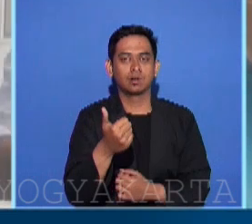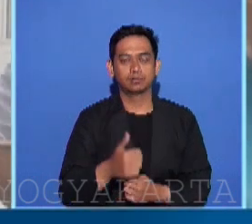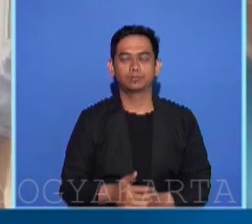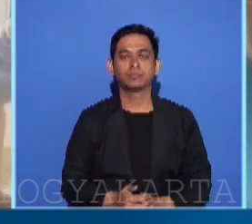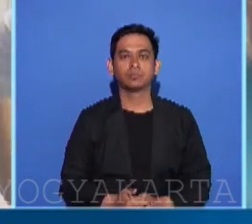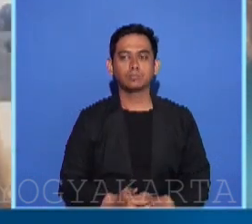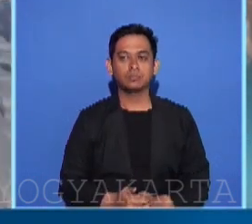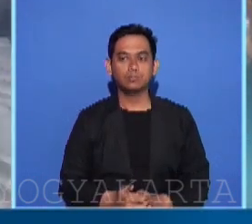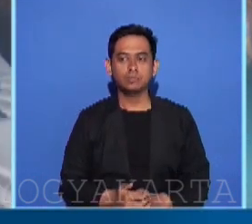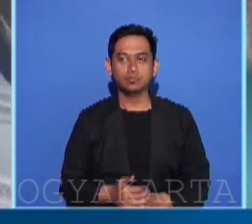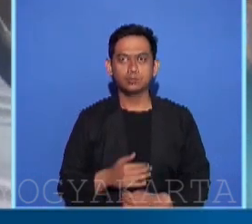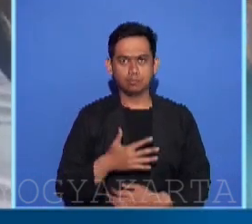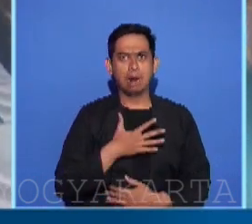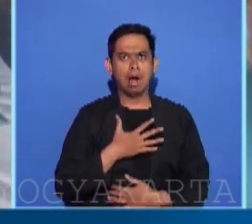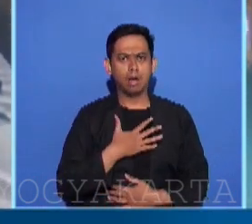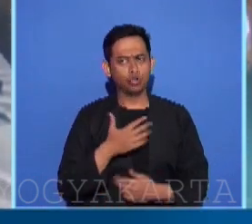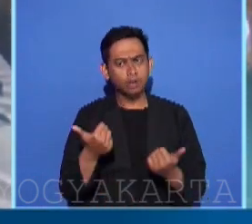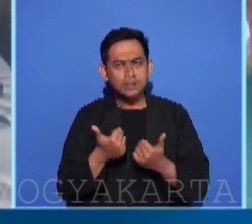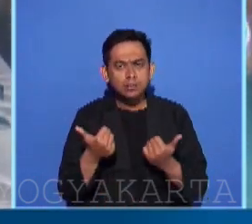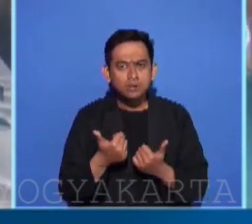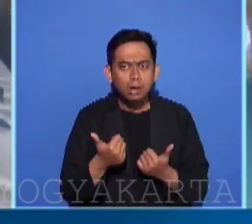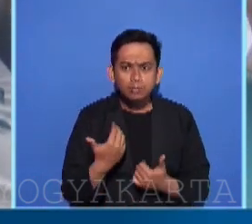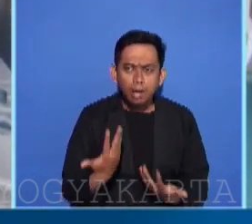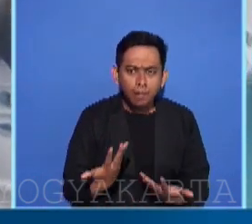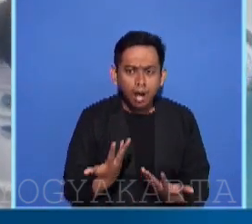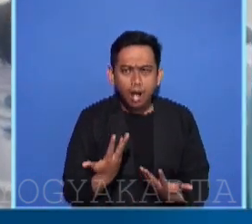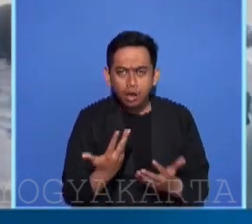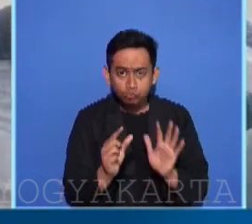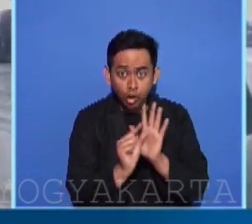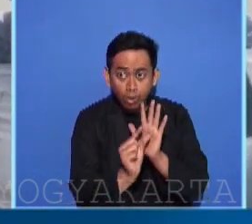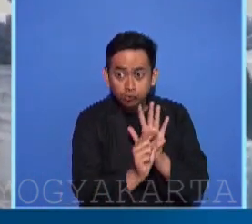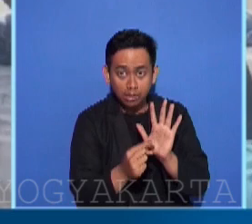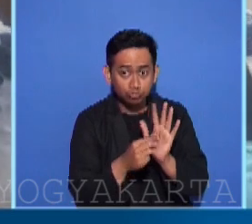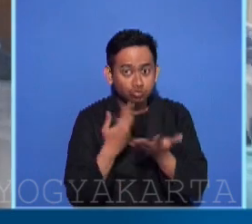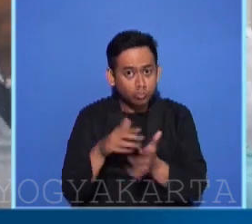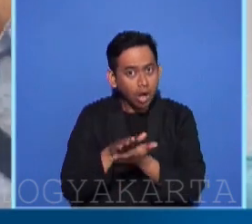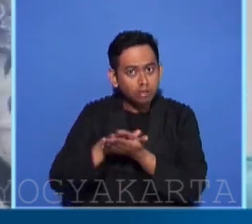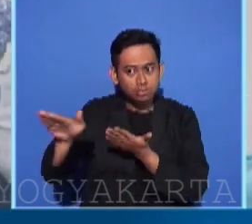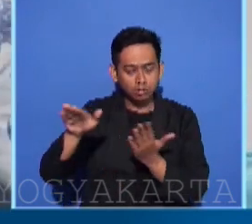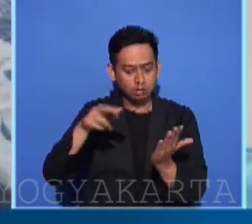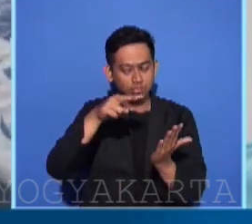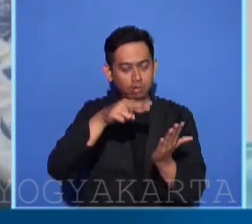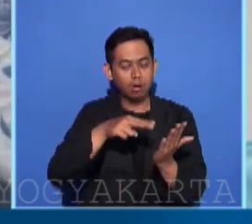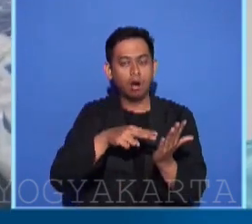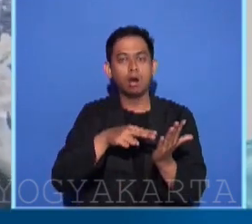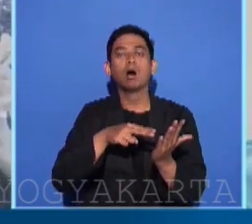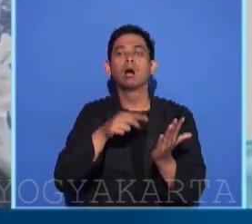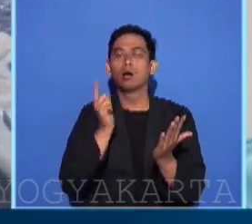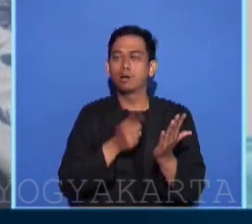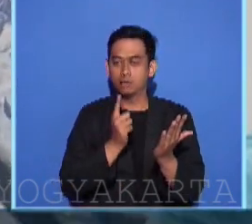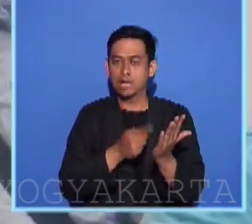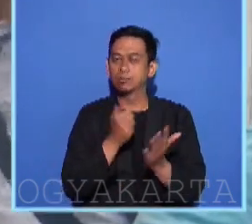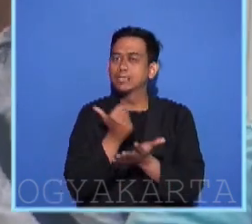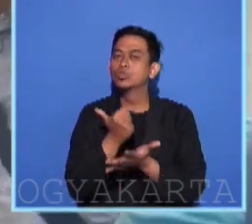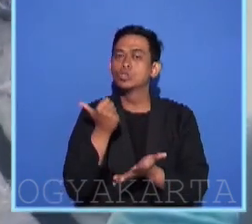kaget-kaget dengan hasil Raperpres yang dikirimkan pada kami. Karena sebenarnya sudah ada riset